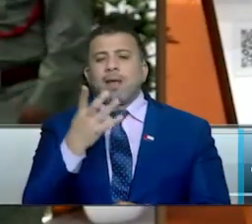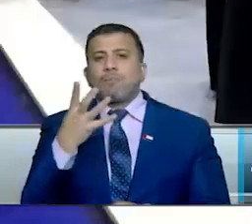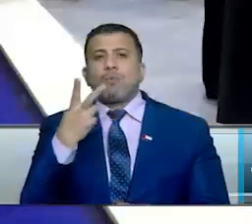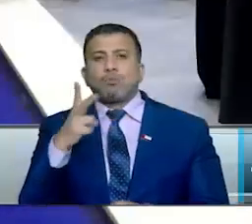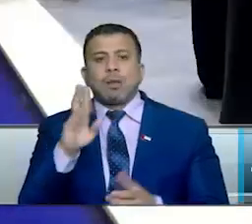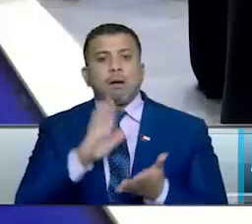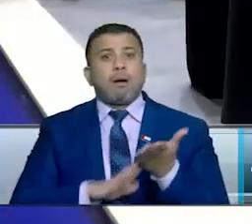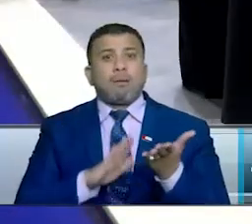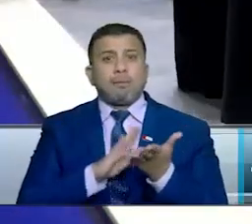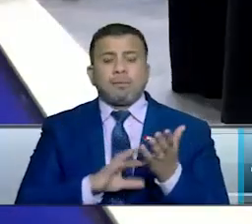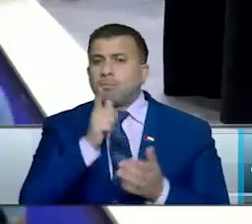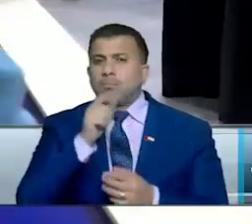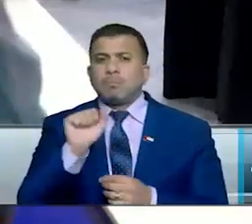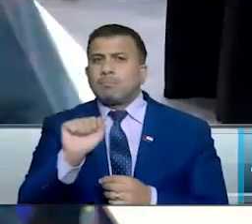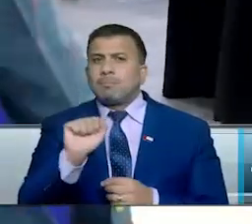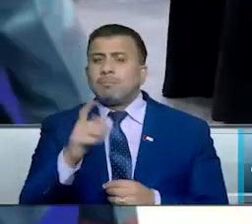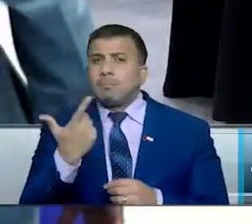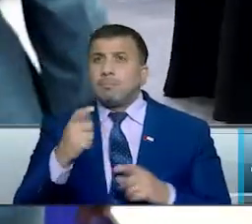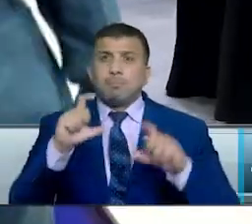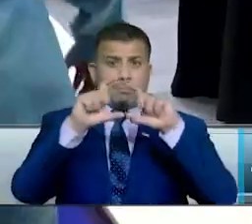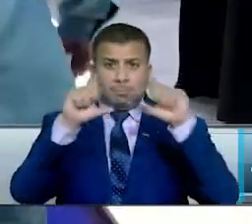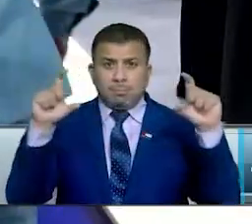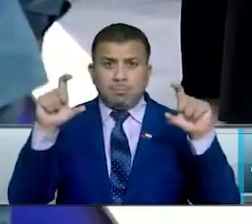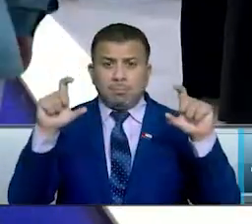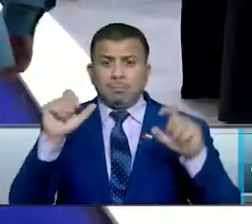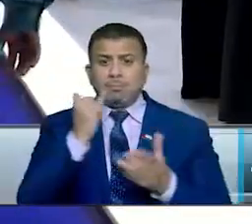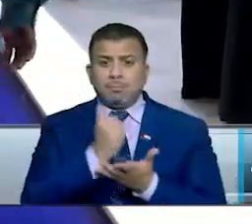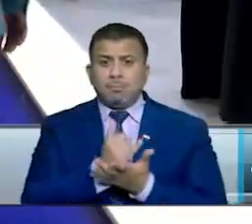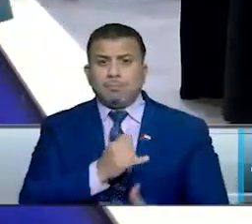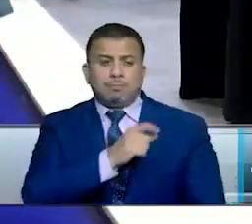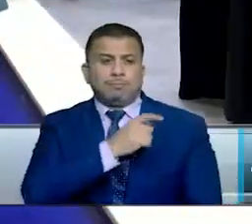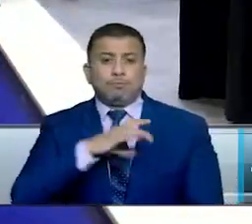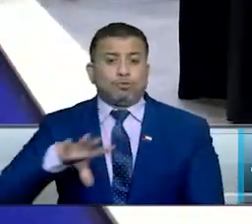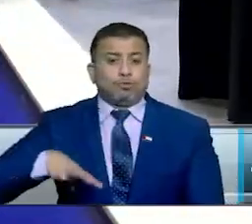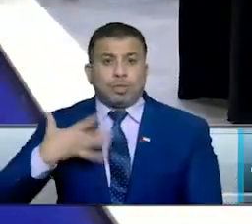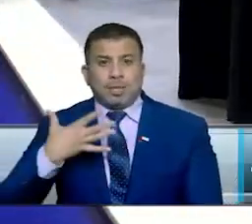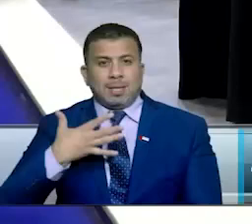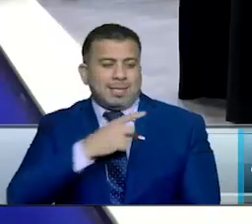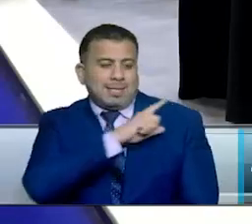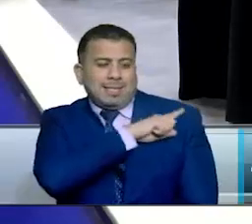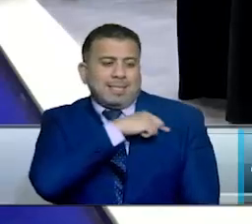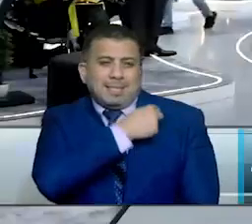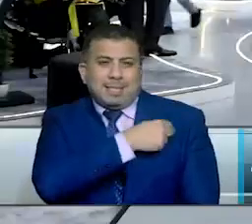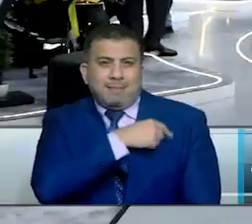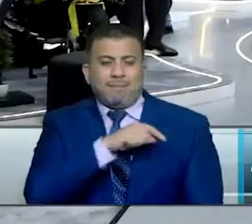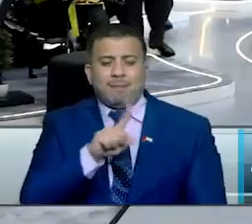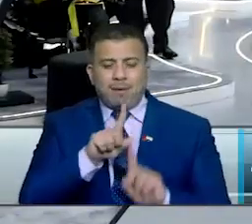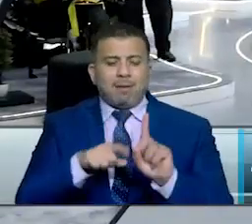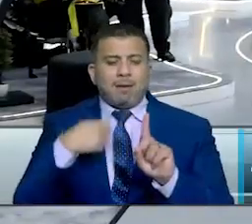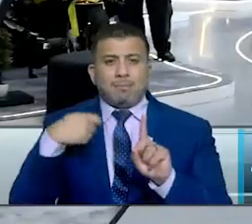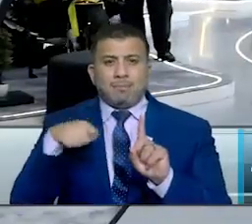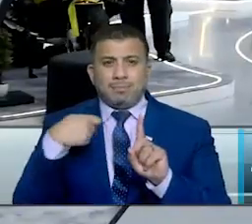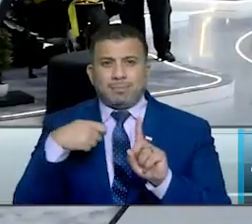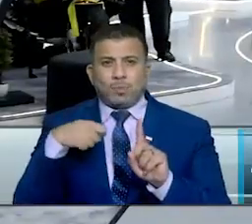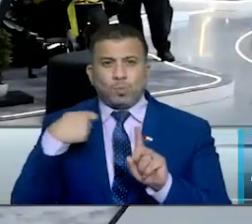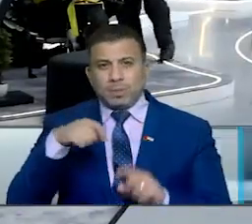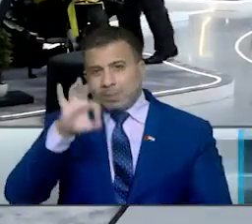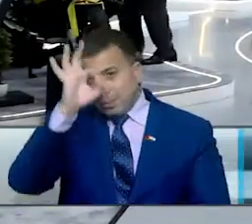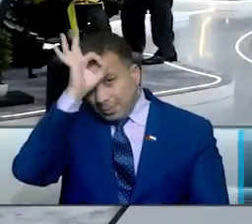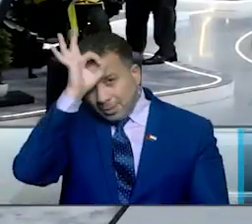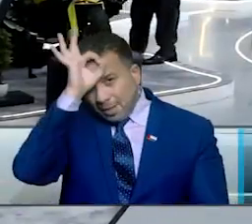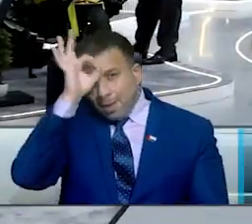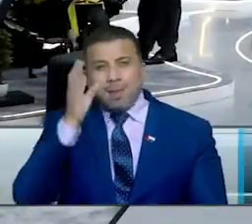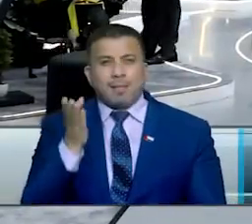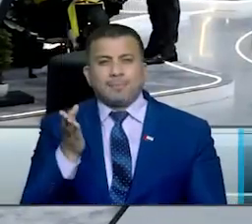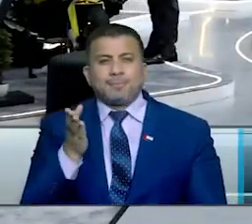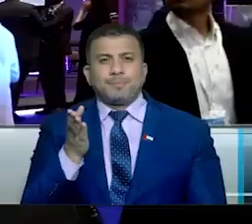2024 والمقام تحت رعاية الفريق سمو الشيخ سيف بن زايد آل نهيان نائب رئيس مجلس الوزراء